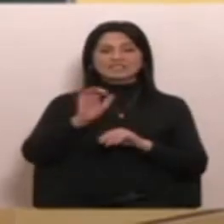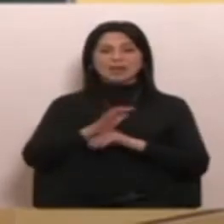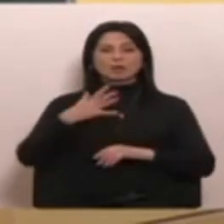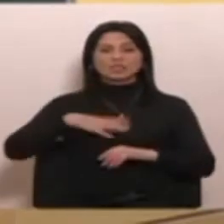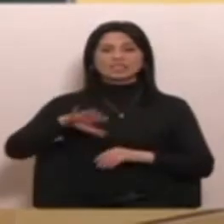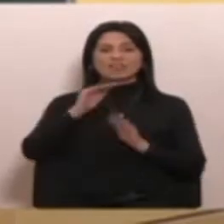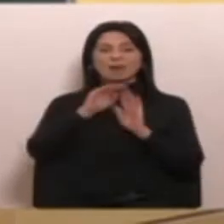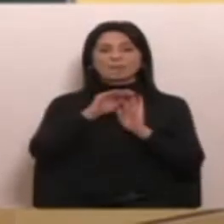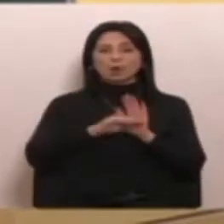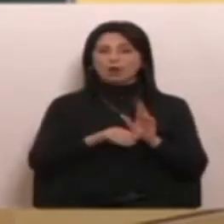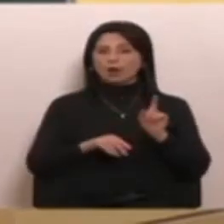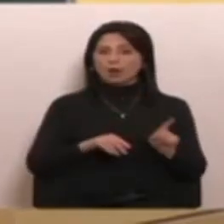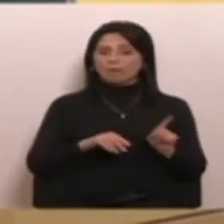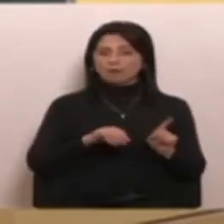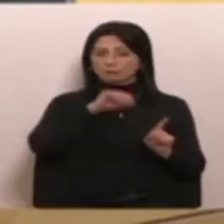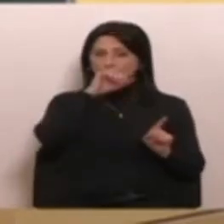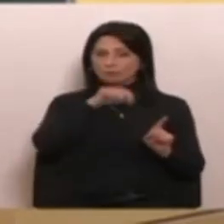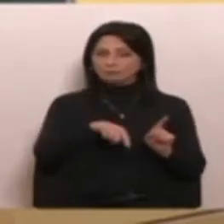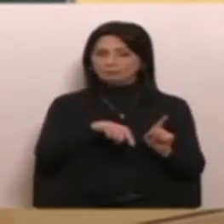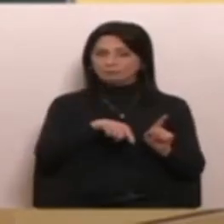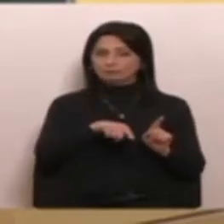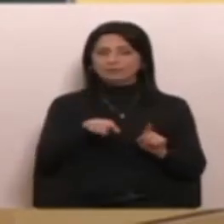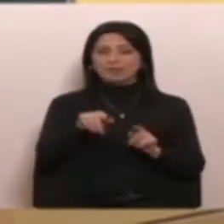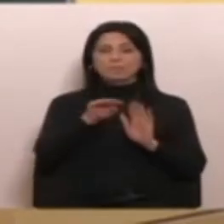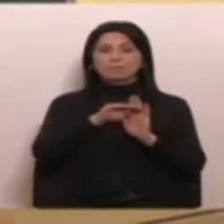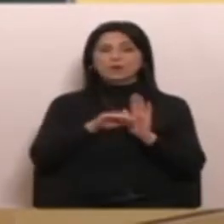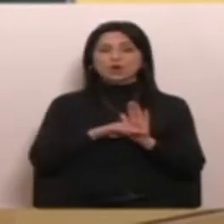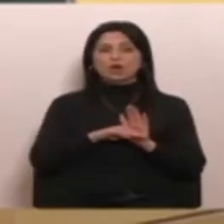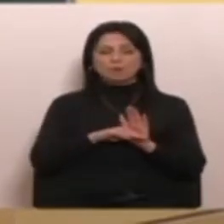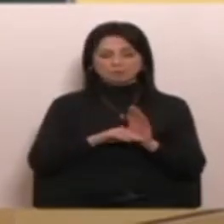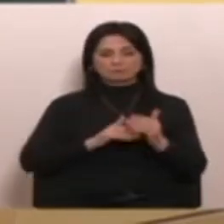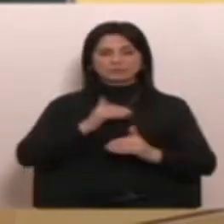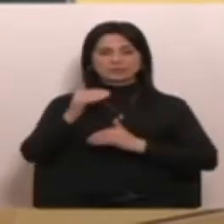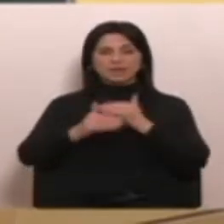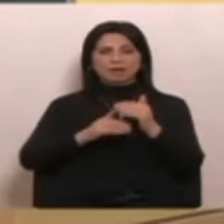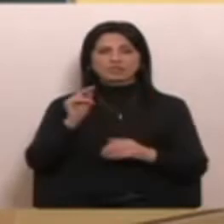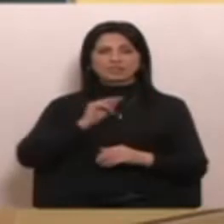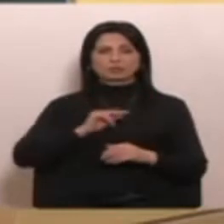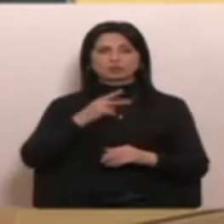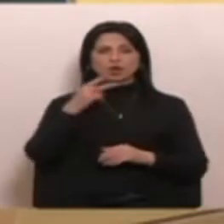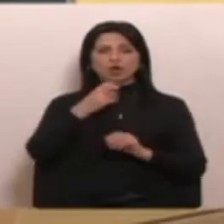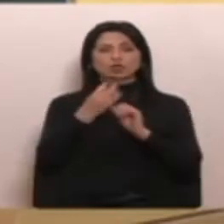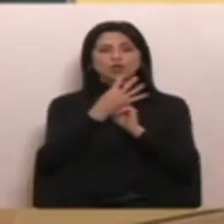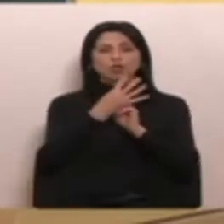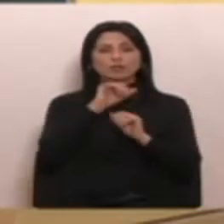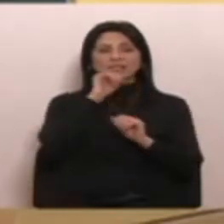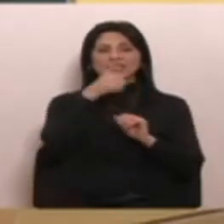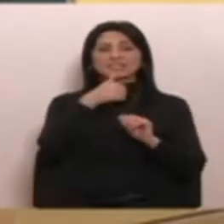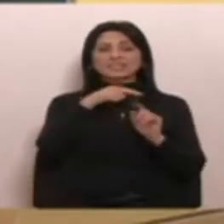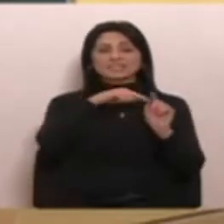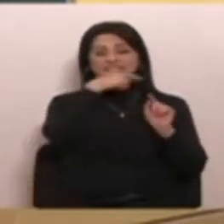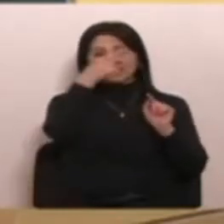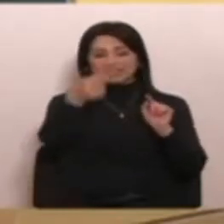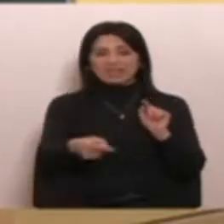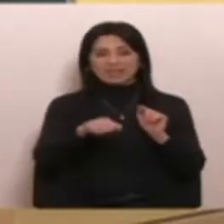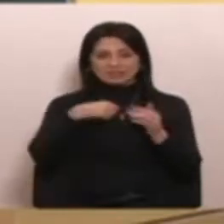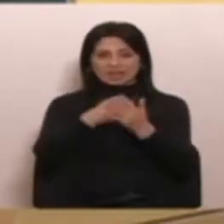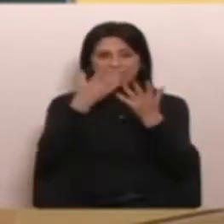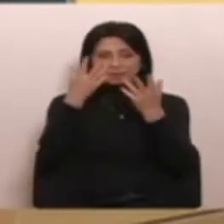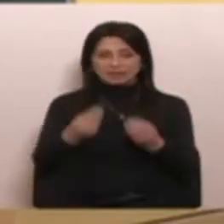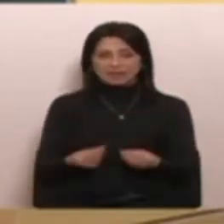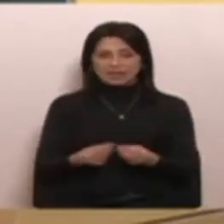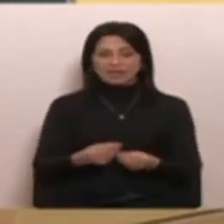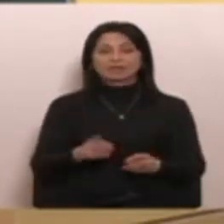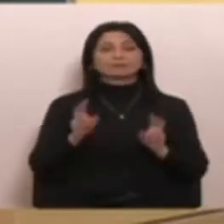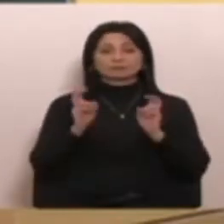პროგრამის სახით. აღნიშნულმა პროგრამამ საკმაოდ წარმატებულად იმუშავა 2014 წლიდან მოყოლებული დღემდე.